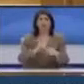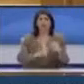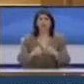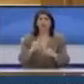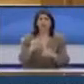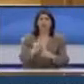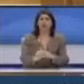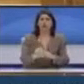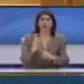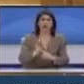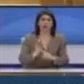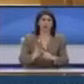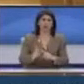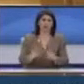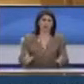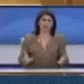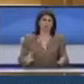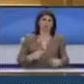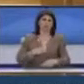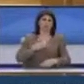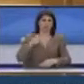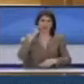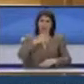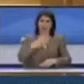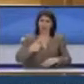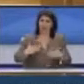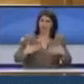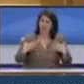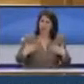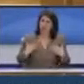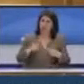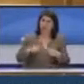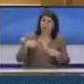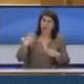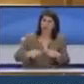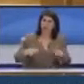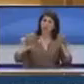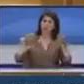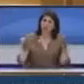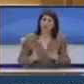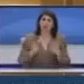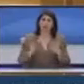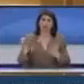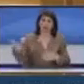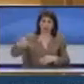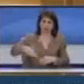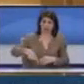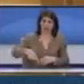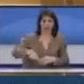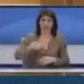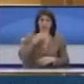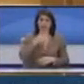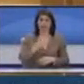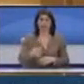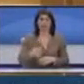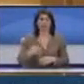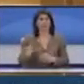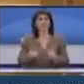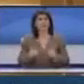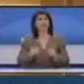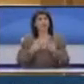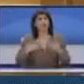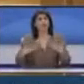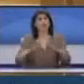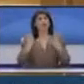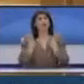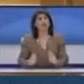το λιγότερο κακό. Κύριε Πρωθυπουργέ, εγώ θα χαιρόμουν αν του χρόνου εν πάση περιπτώσει ερχόμασταν εδώ και λέγαμε ότι